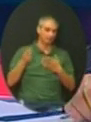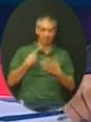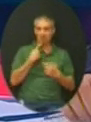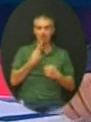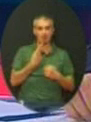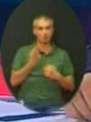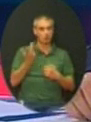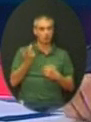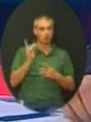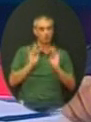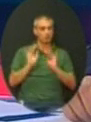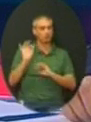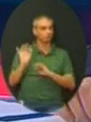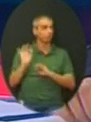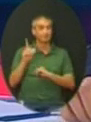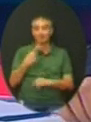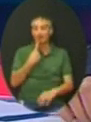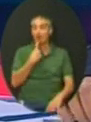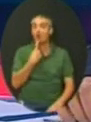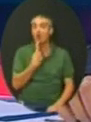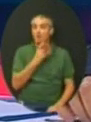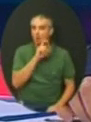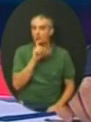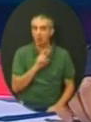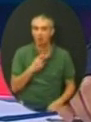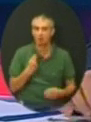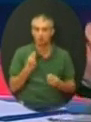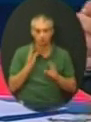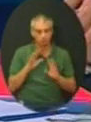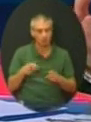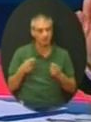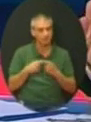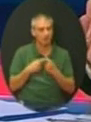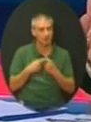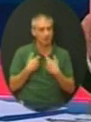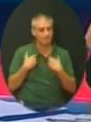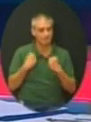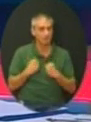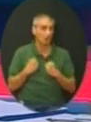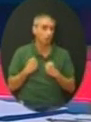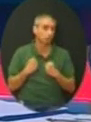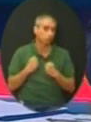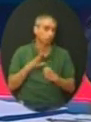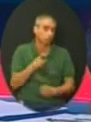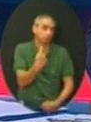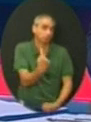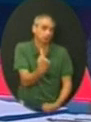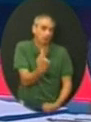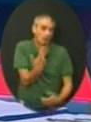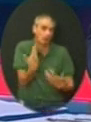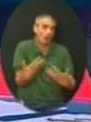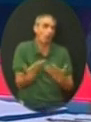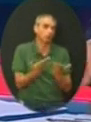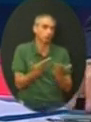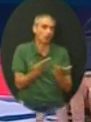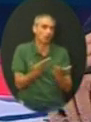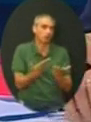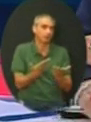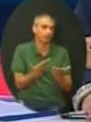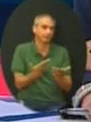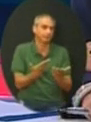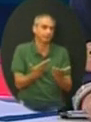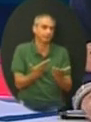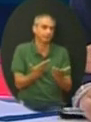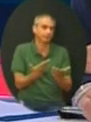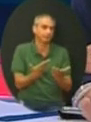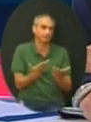הביאו את ההתנגדות שלהם. זה אומר אולי משהו גם על מערכת הביטחון, שגם היא מוחלשת.